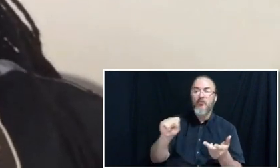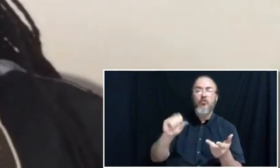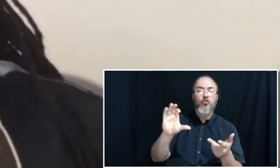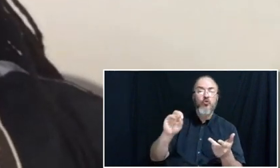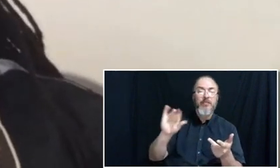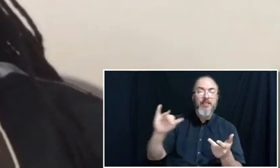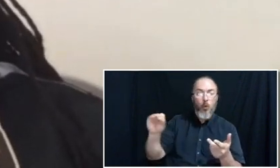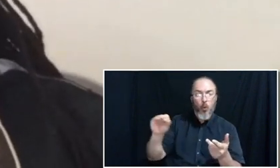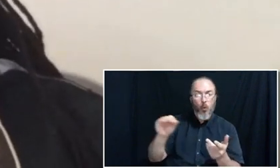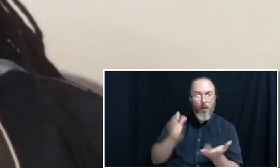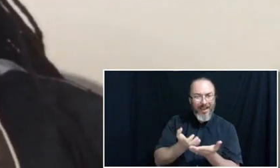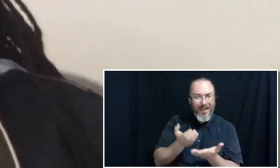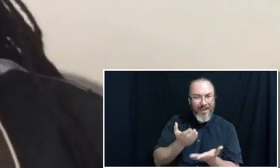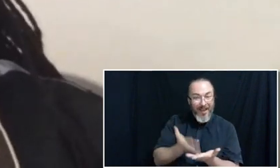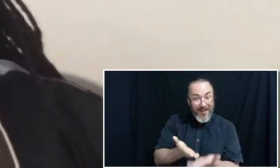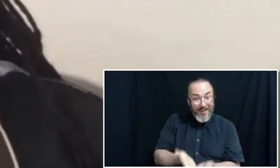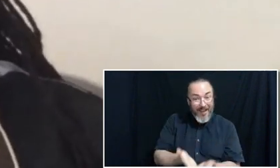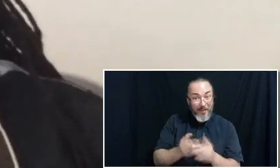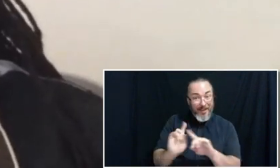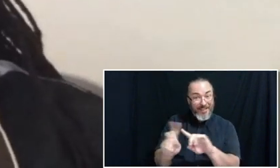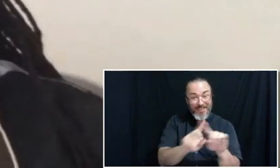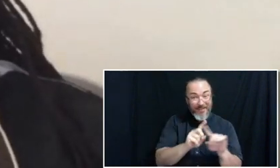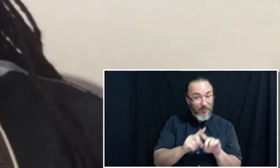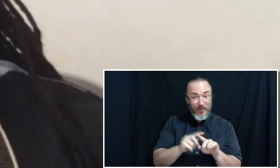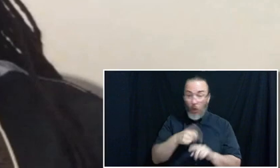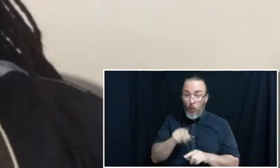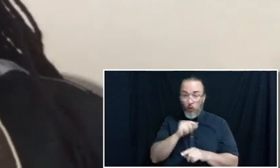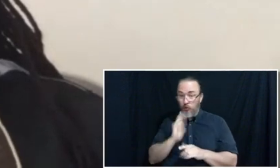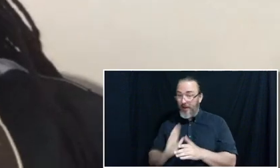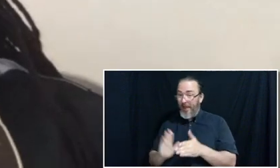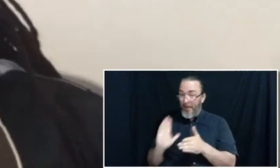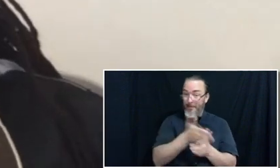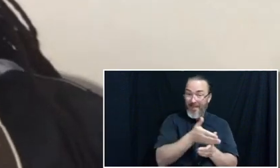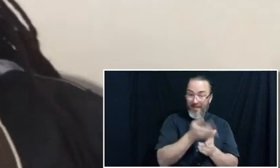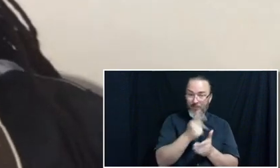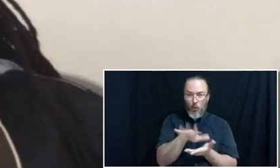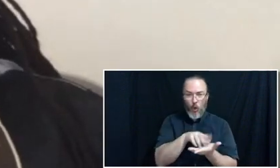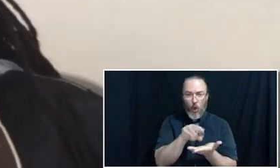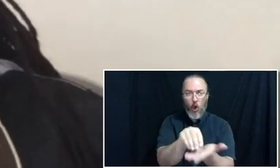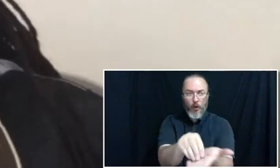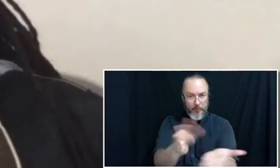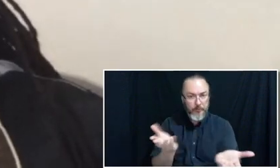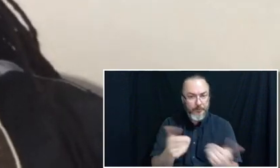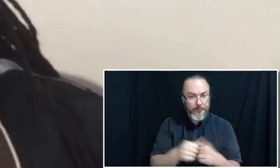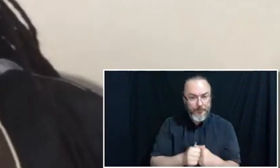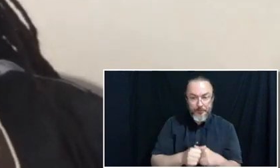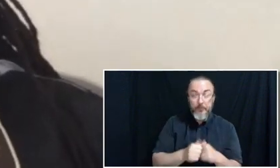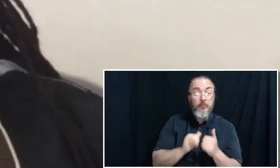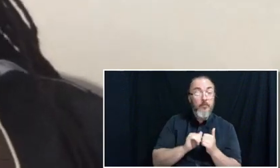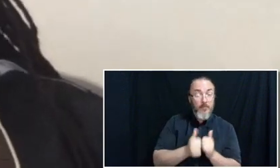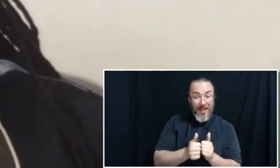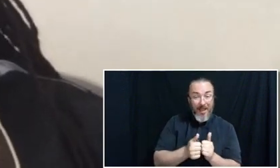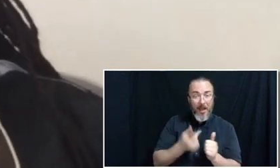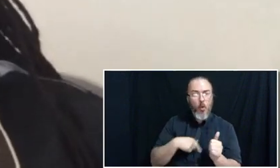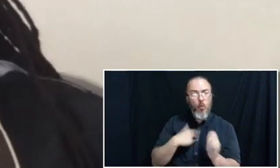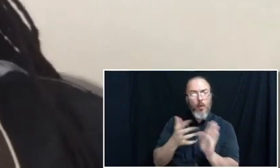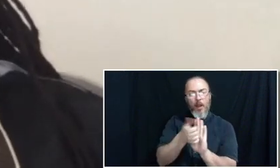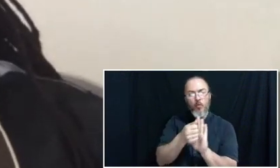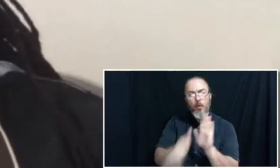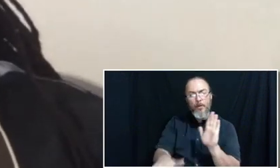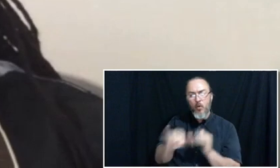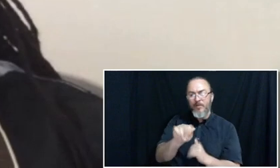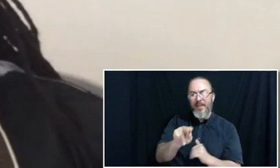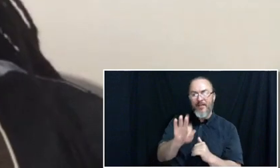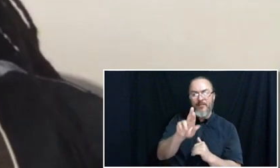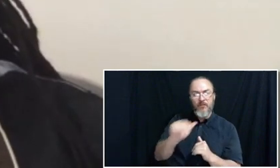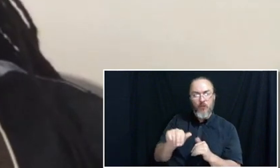Donc, nous prenons en compte les différences économiques, sociales, les différentes aptitudes. Nous assurons l'accès de tous les